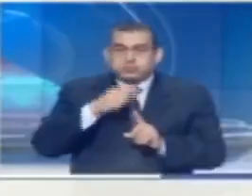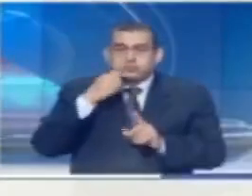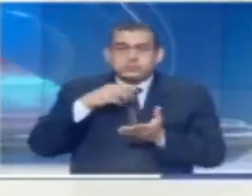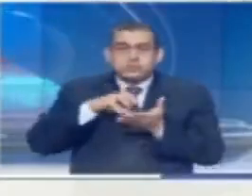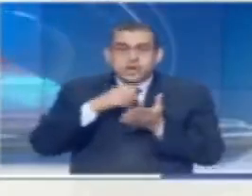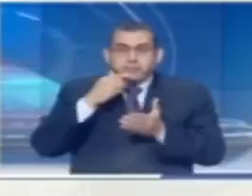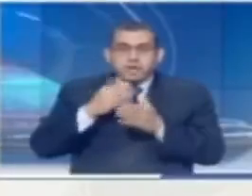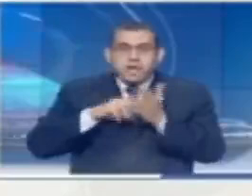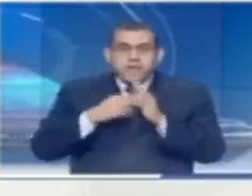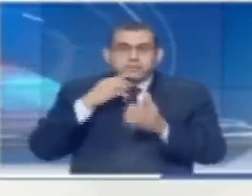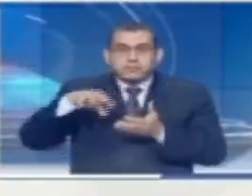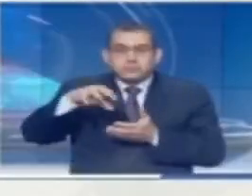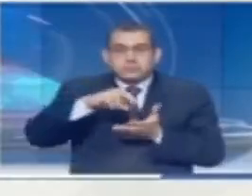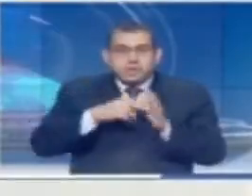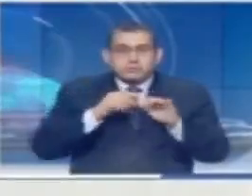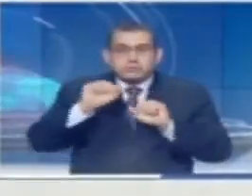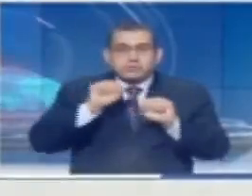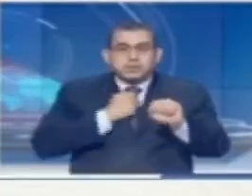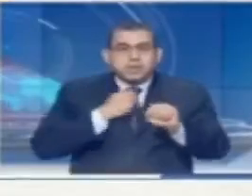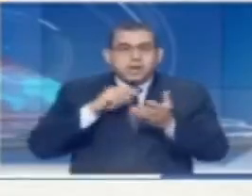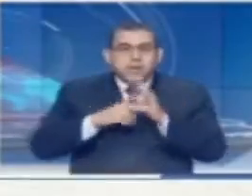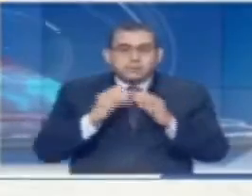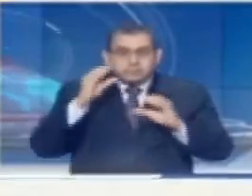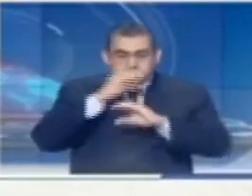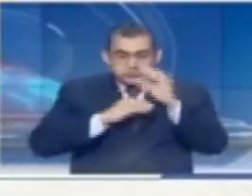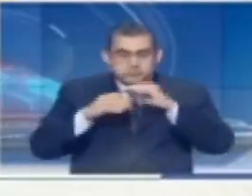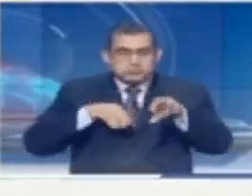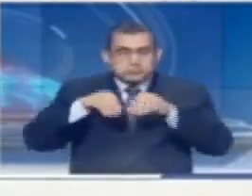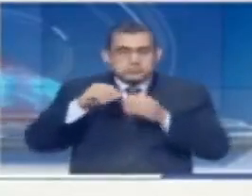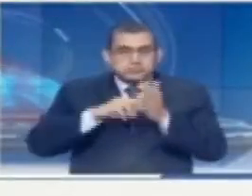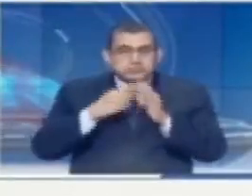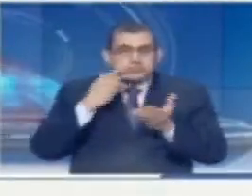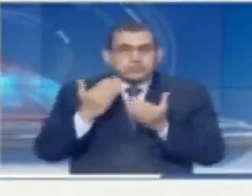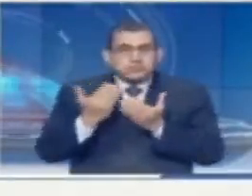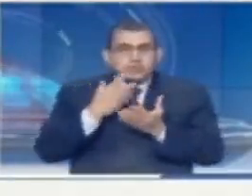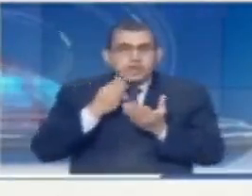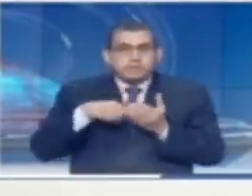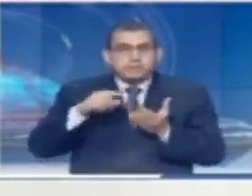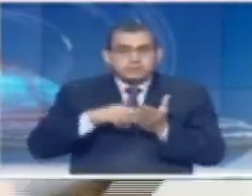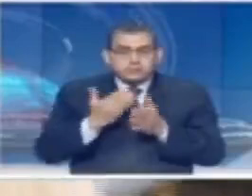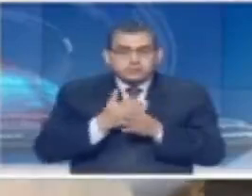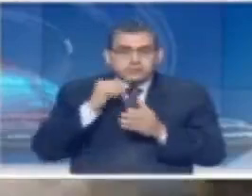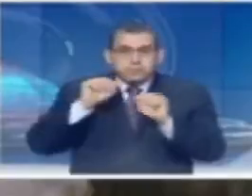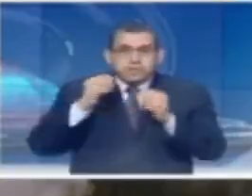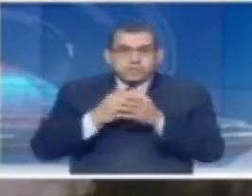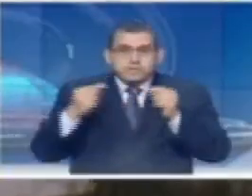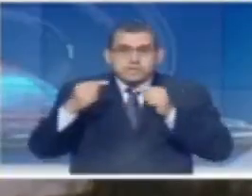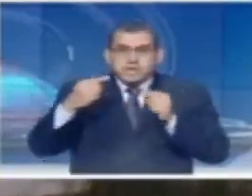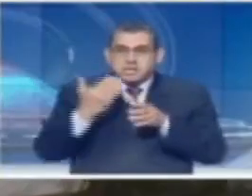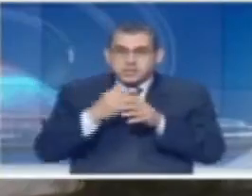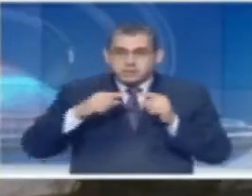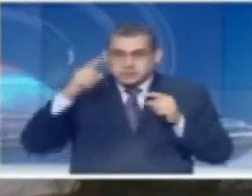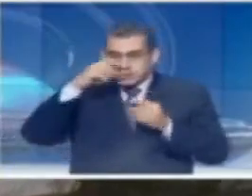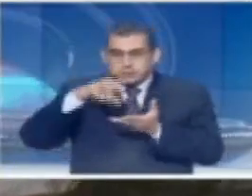الأوضاع الإقليمية والقضايا ذات الاهتمام المشترك والتوافق على تعزيز التنسيق المتبادل خلال الفترة المقبلة بشأن مواجهة التحديات